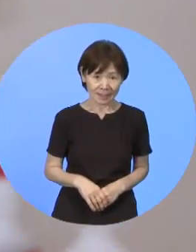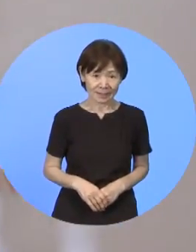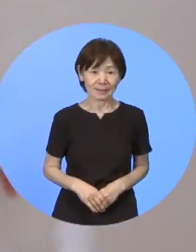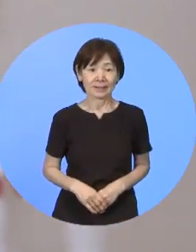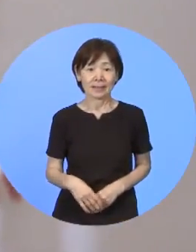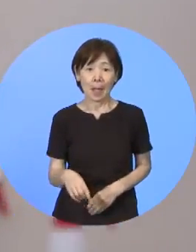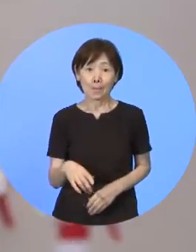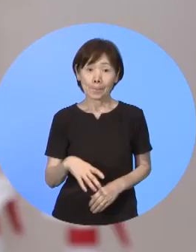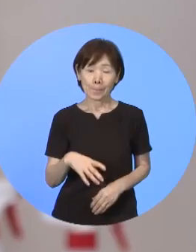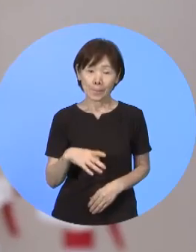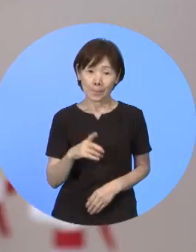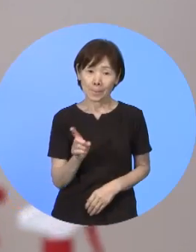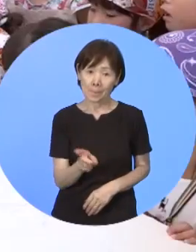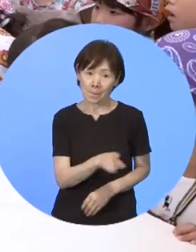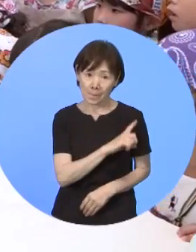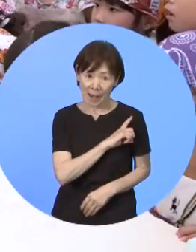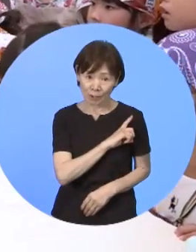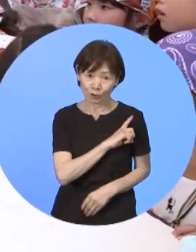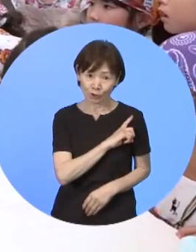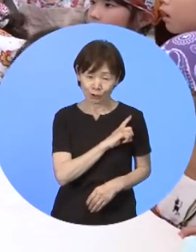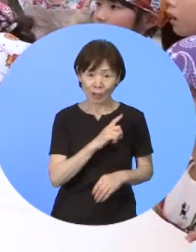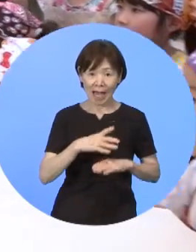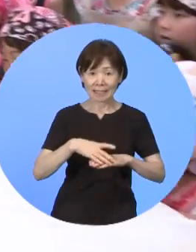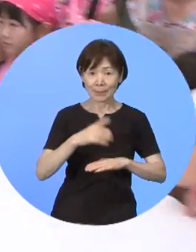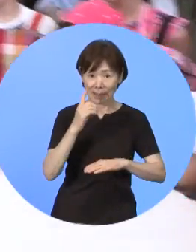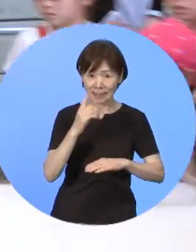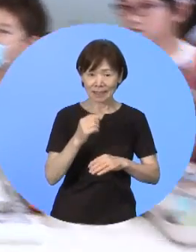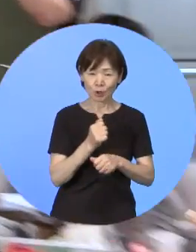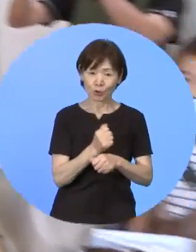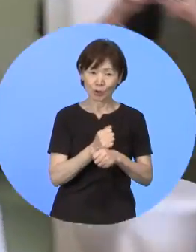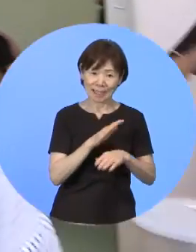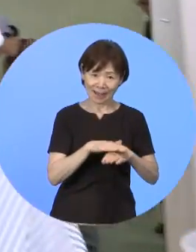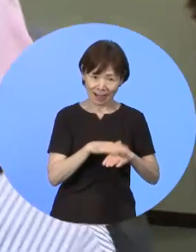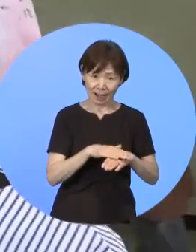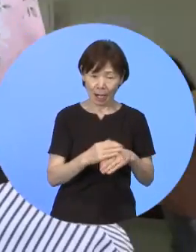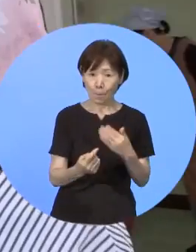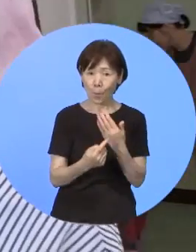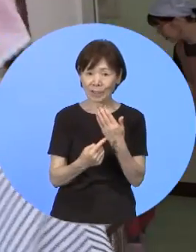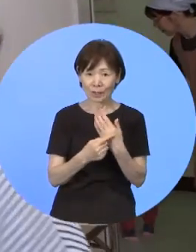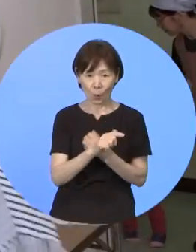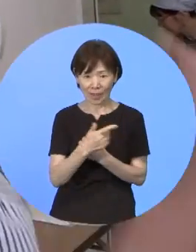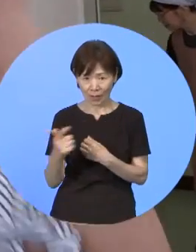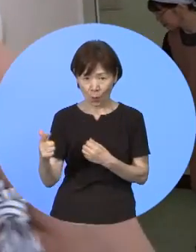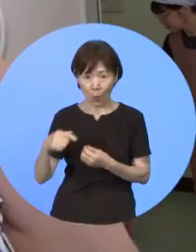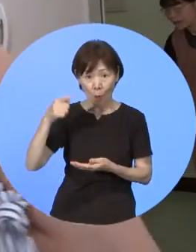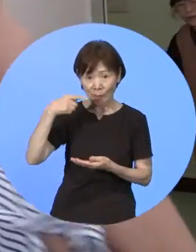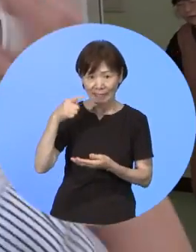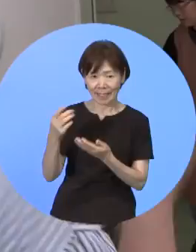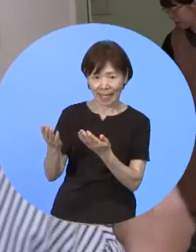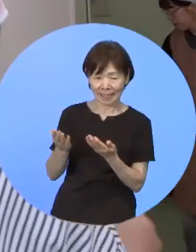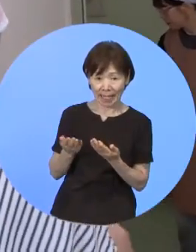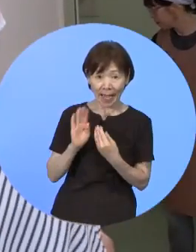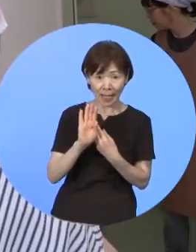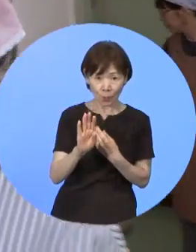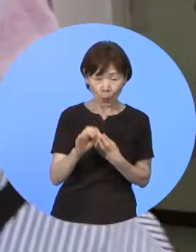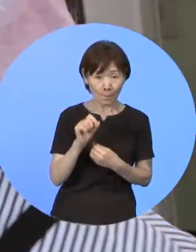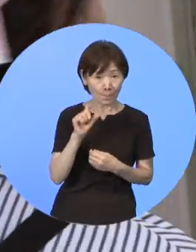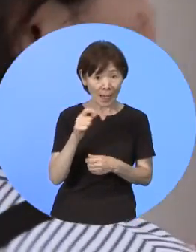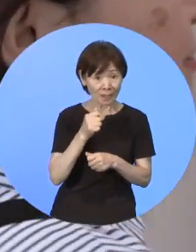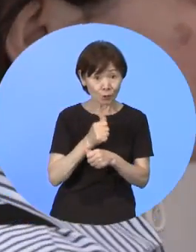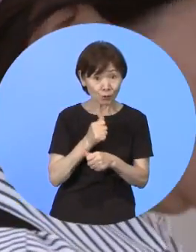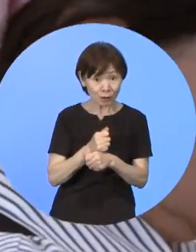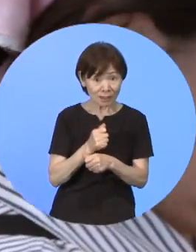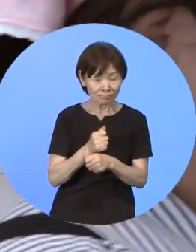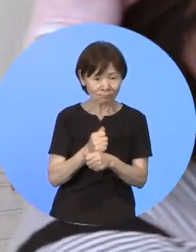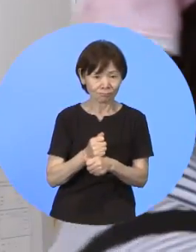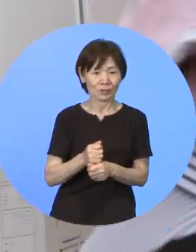しました。作業に取り掛かる前に作り方やポイントなどのレクチャーを受け、いざパン作